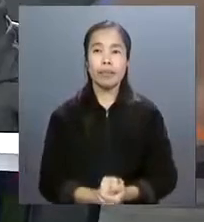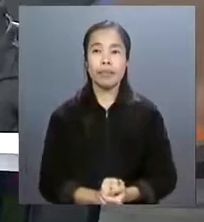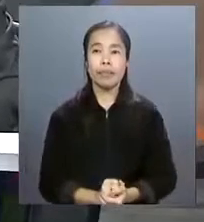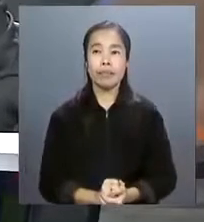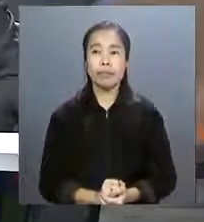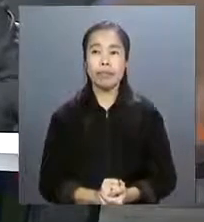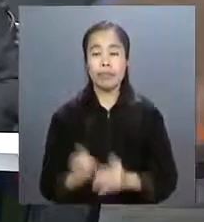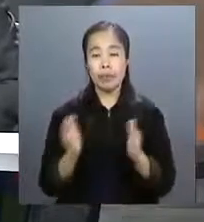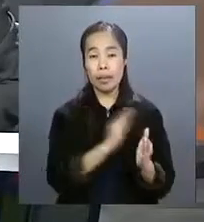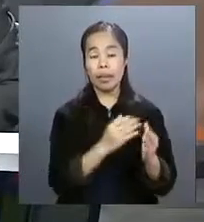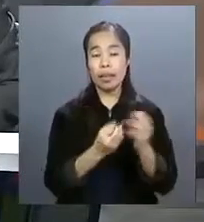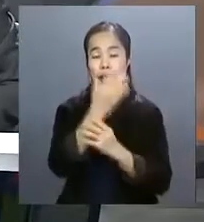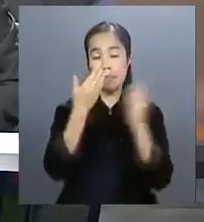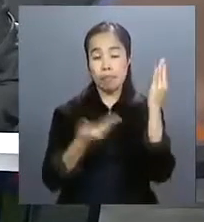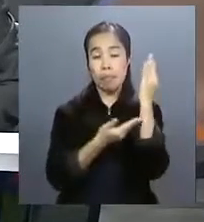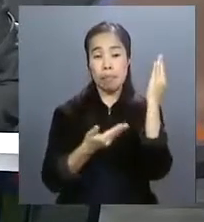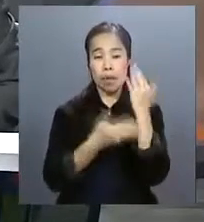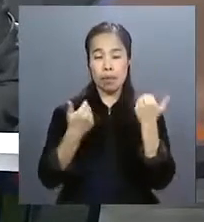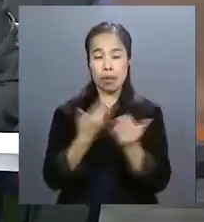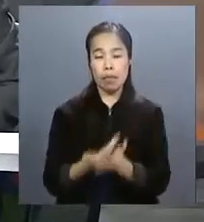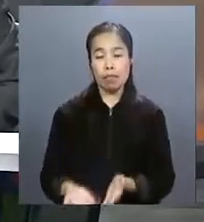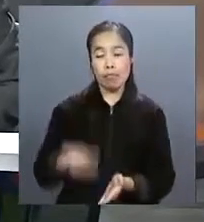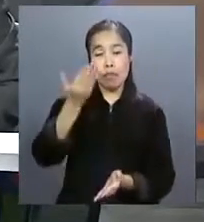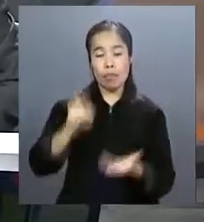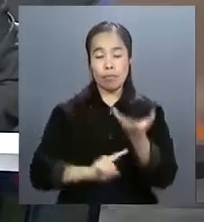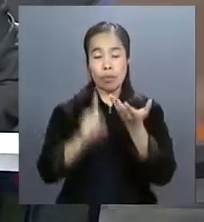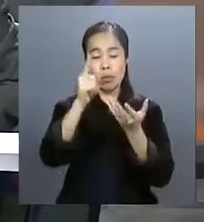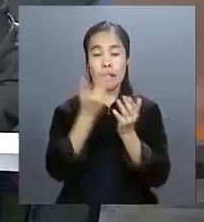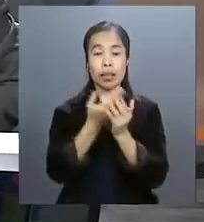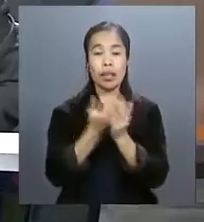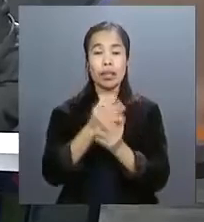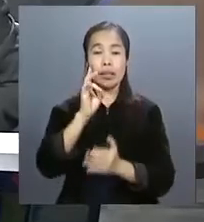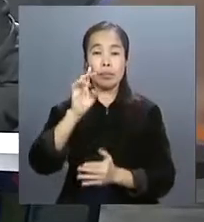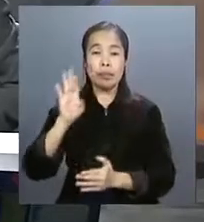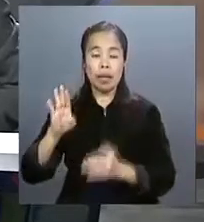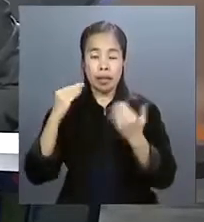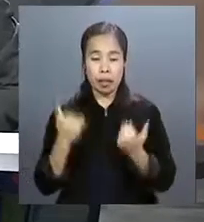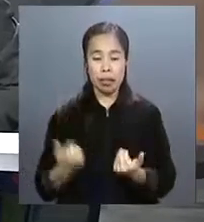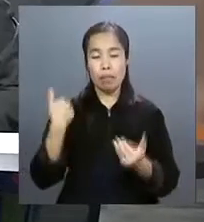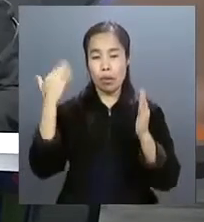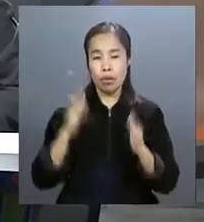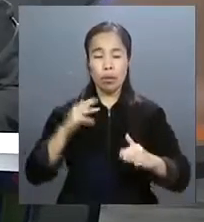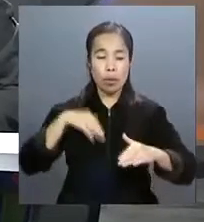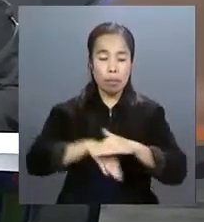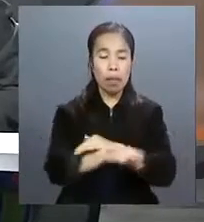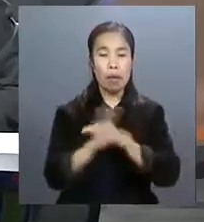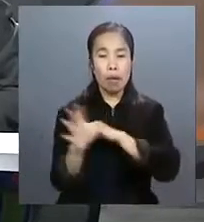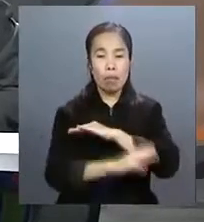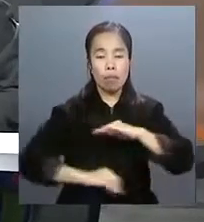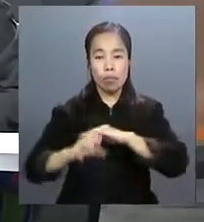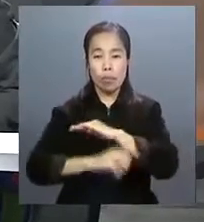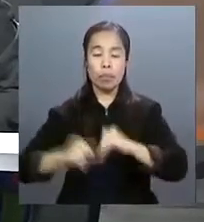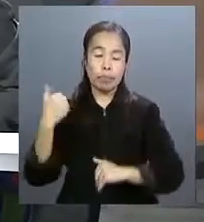ราคาผลปาล์มที่ขณะนี้สูงขึ้นถึงกิโลกรัมละกว่า7บาทนะครับล่าสุดมีรายงานผู้ลักลอบเข้าไปตัดผลผลิตในสวนของเกษตรก